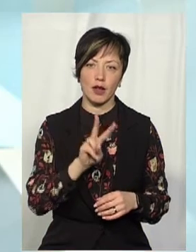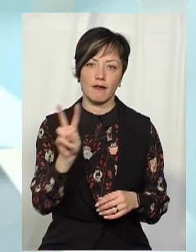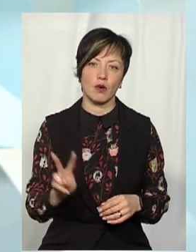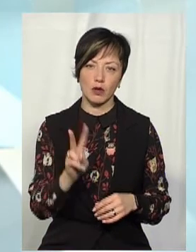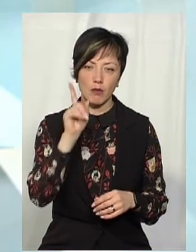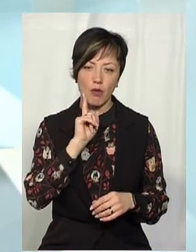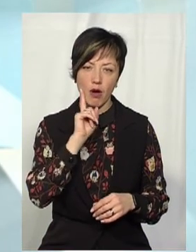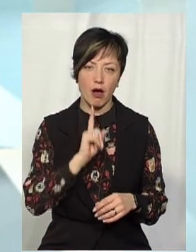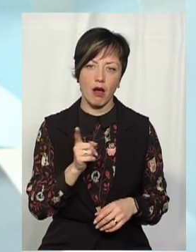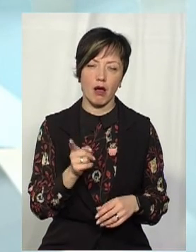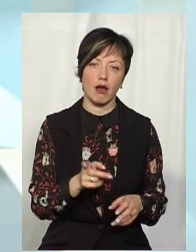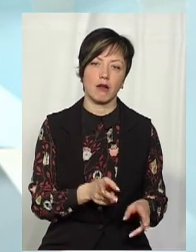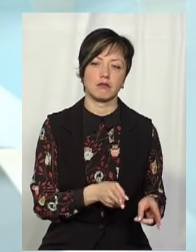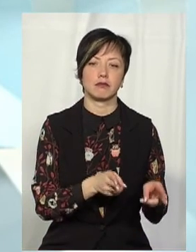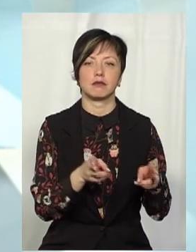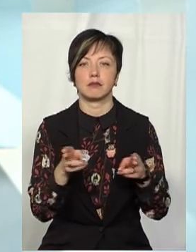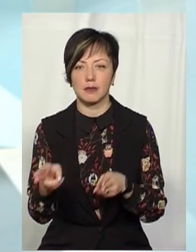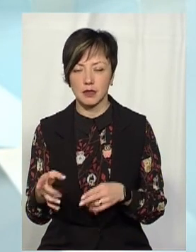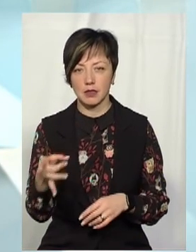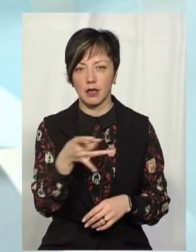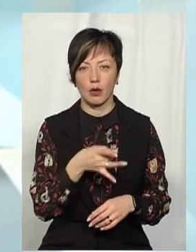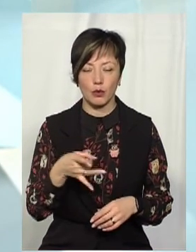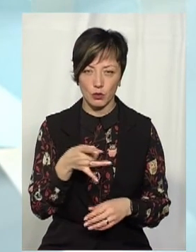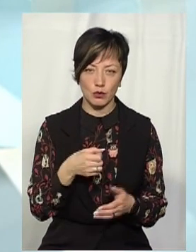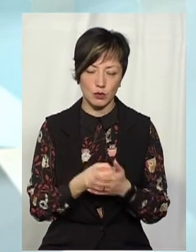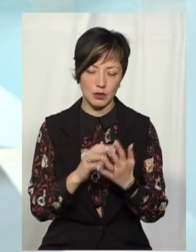1,5-2 години, поки він добереться з районного центру за